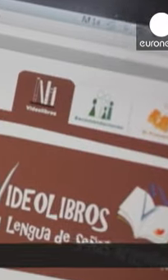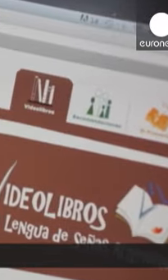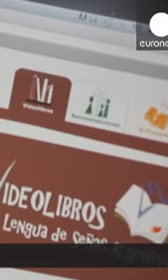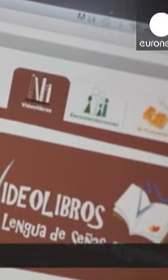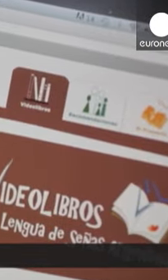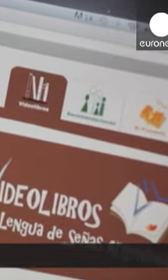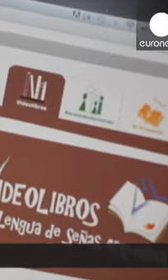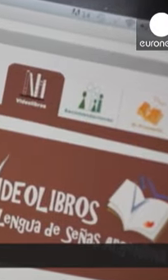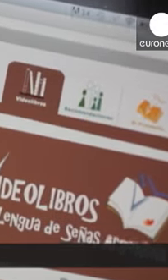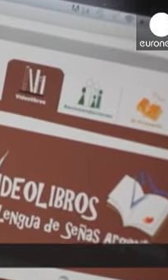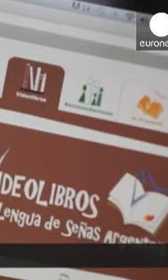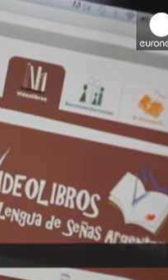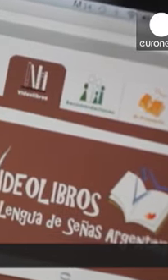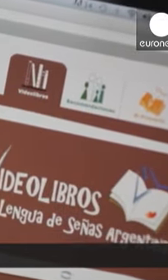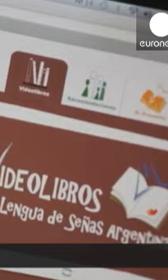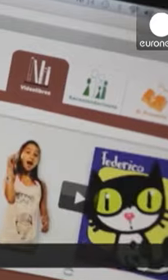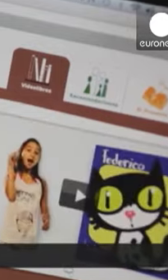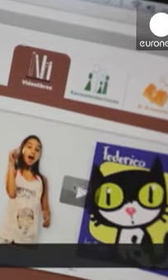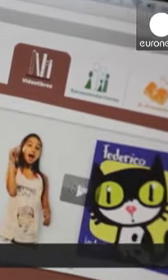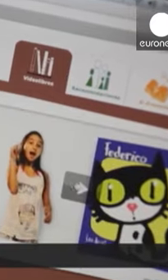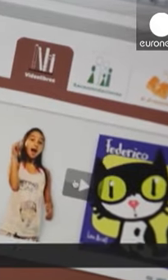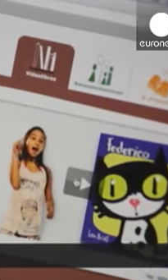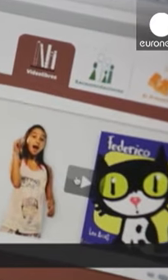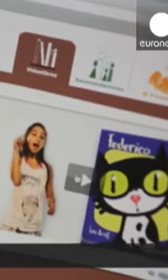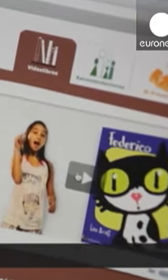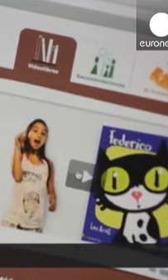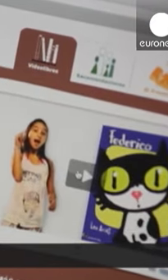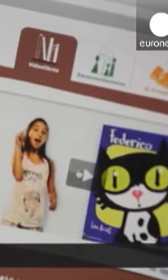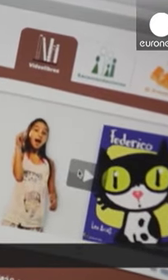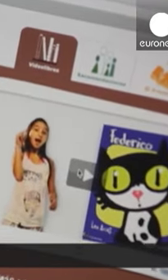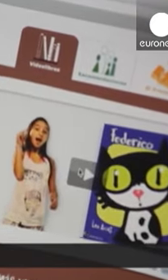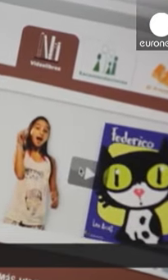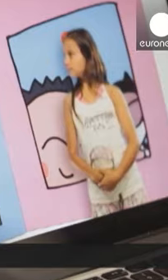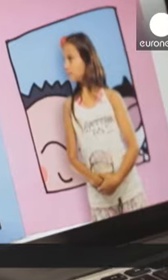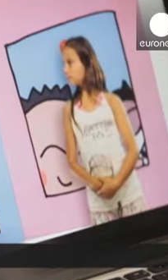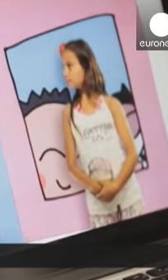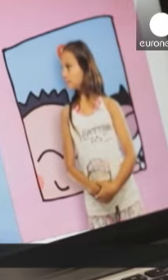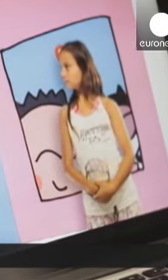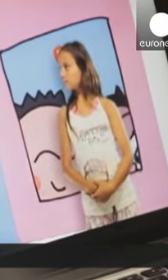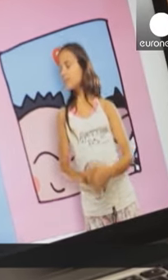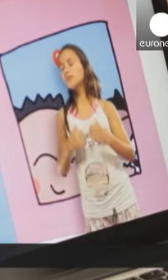Ha scoperto i videolibri, diventando la prima bambina a raccontare storie nel linguaggio dei segni, a bambini come lei.